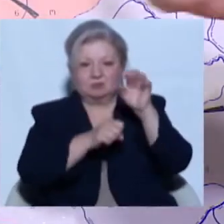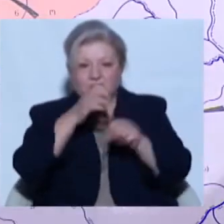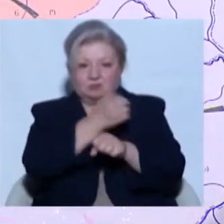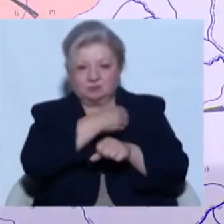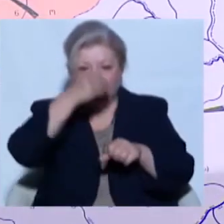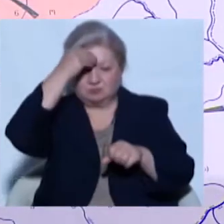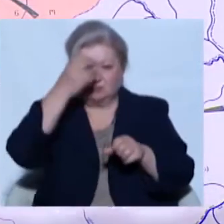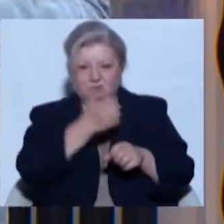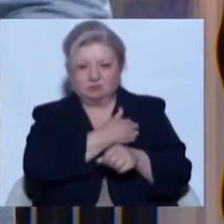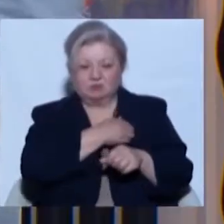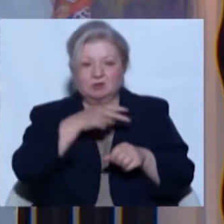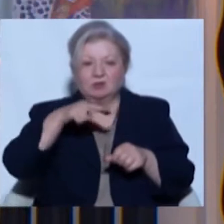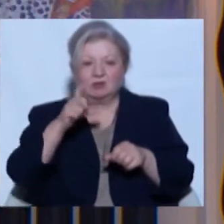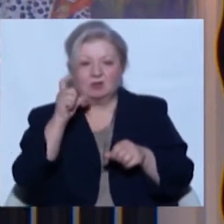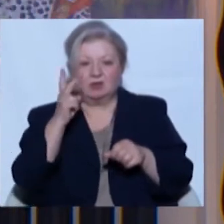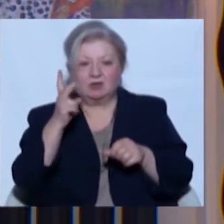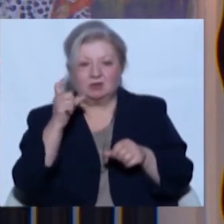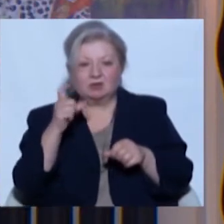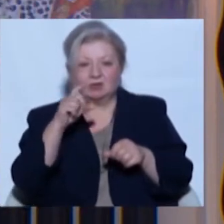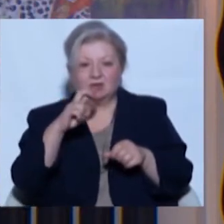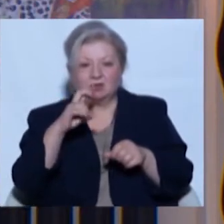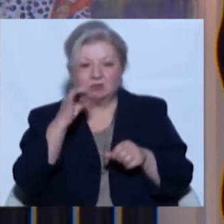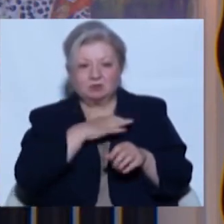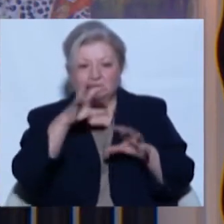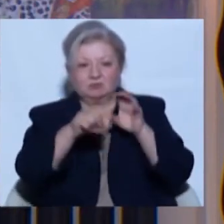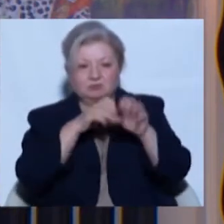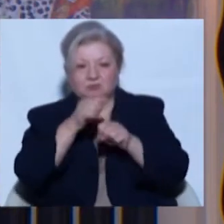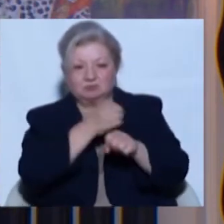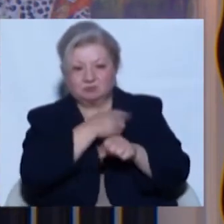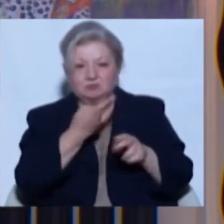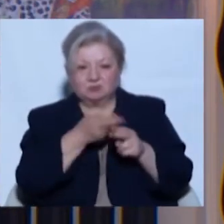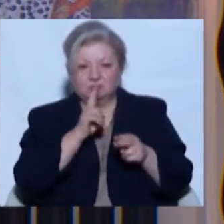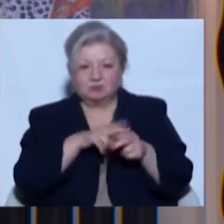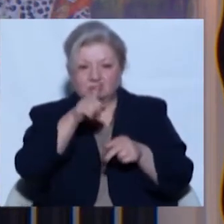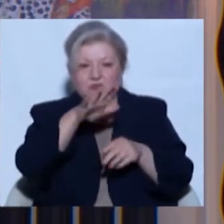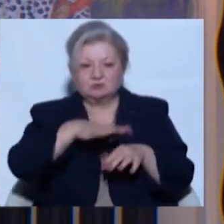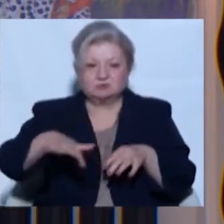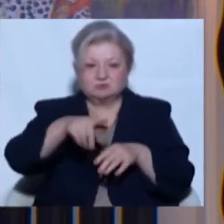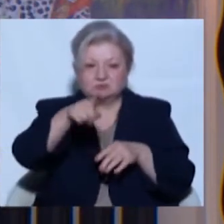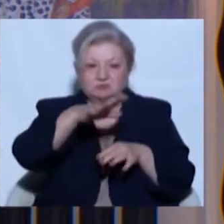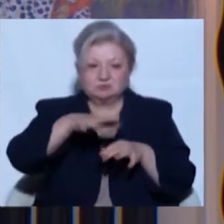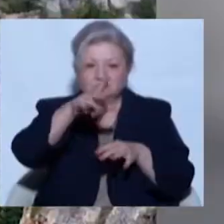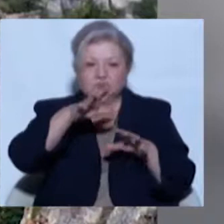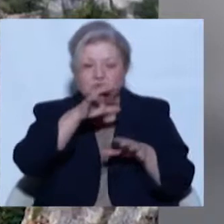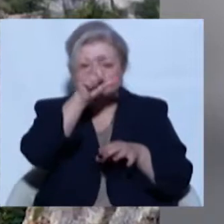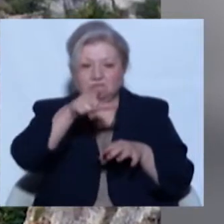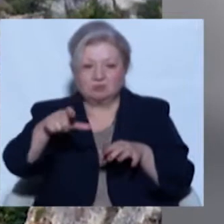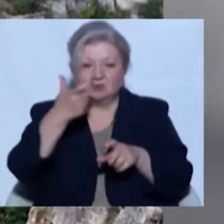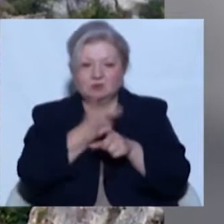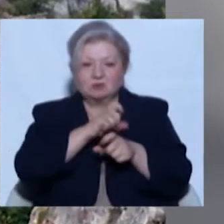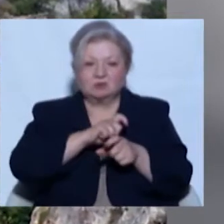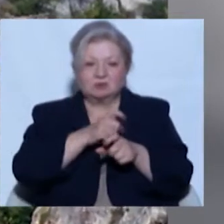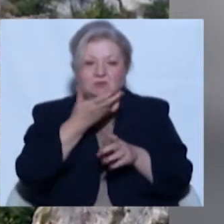რომელიც ლეკიანობის სახელით იყო ცნობილი. ბუნებრივია, ეს ფეოდალები და ეს საზოგადოდ ეს მოსახლეობა იქ ძალიან